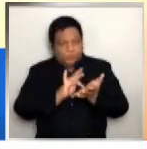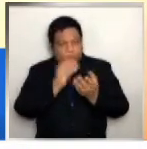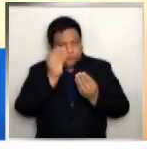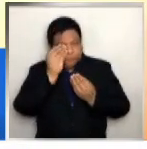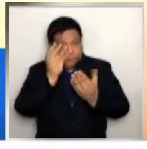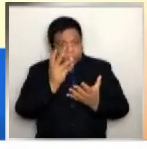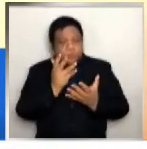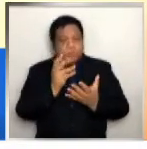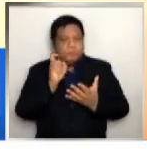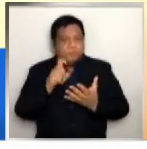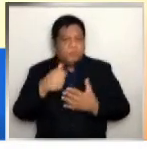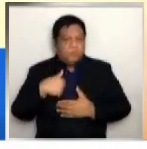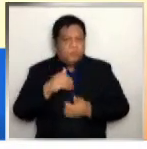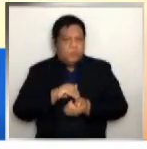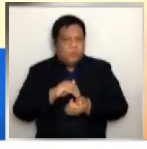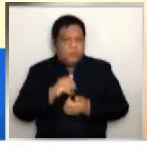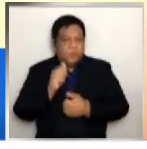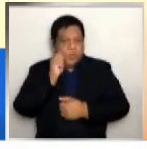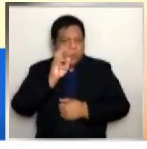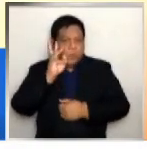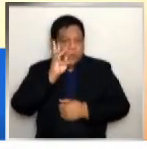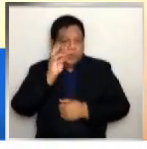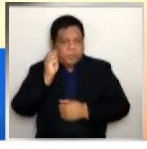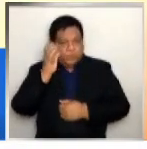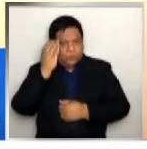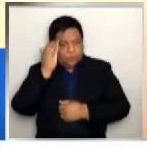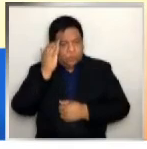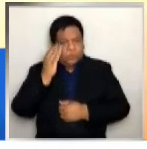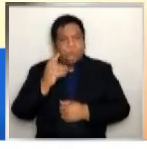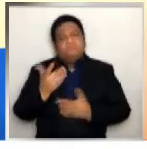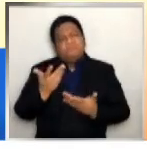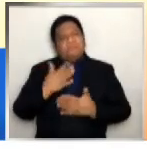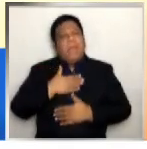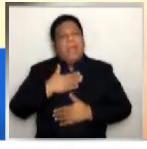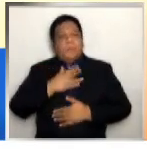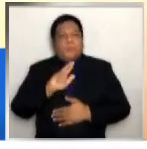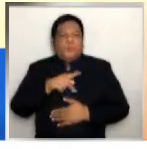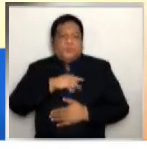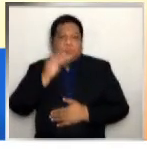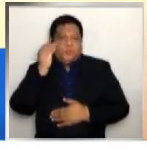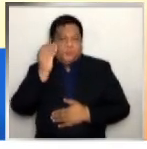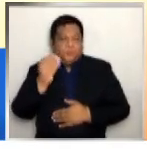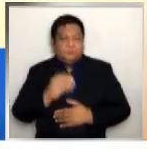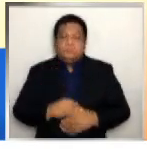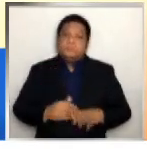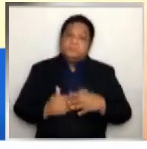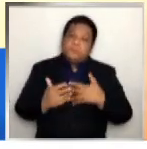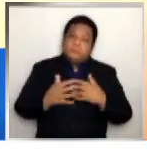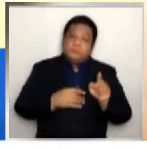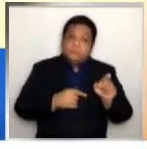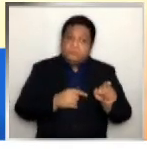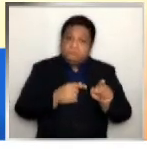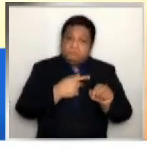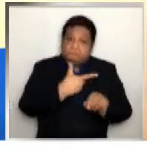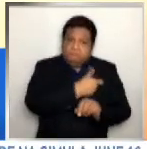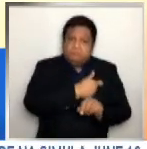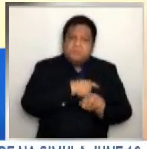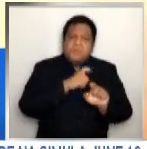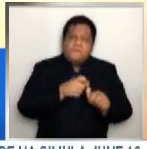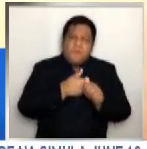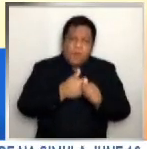isang doktor. Mm-hmm. Pero opinion ko lang naman yon. Pero dun sa pagpapabakuna, sundin na lang natin yung prioritization, attorney. No? May dahilan yun. May